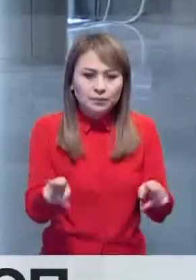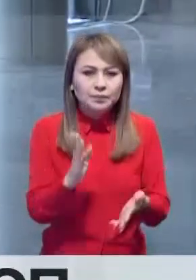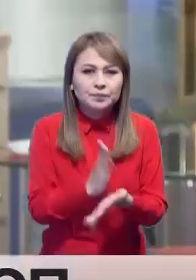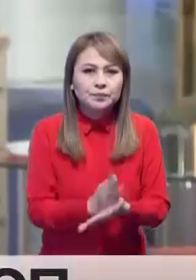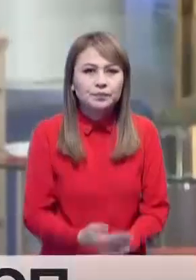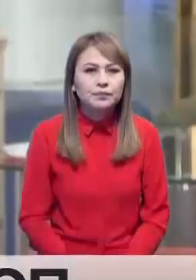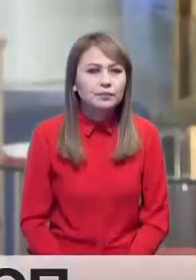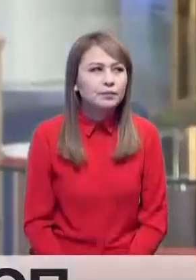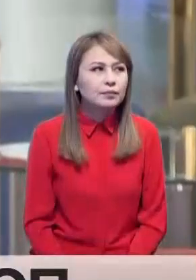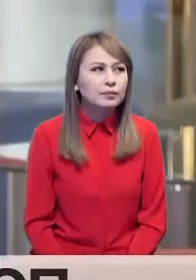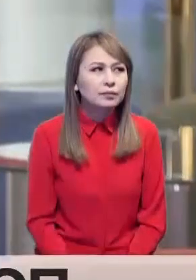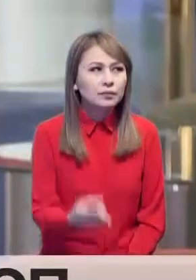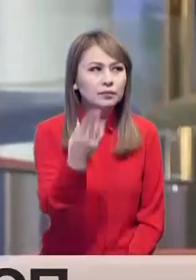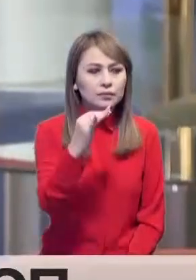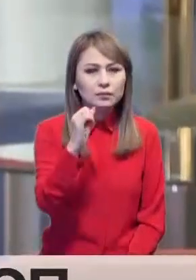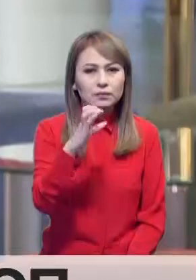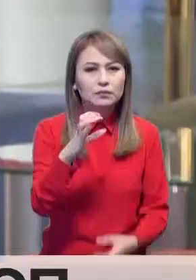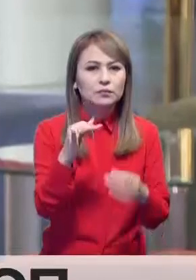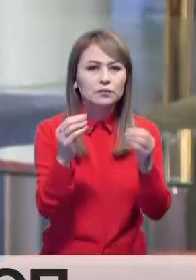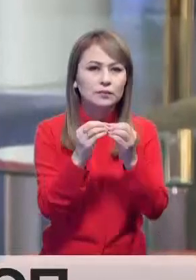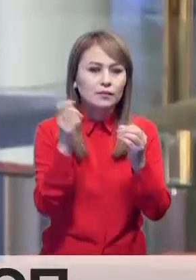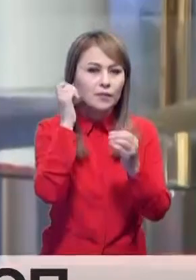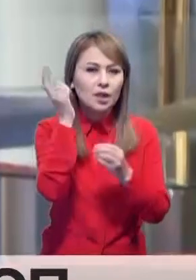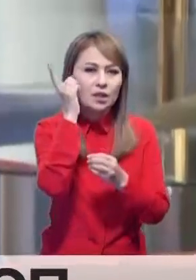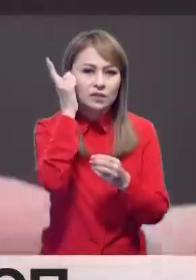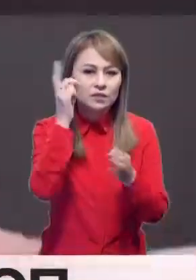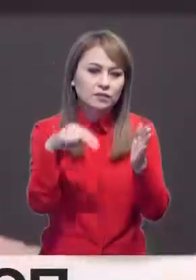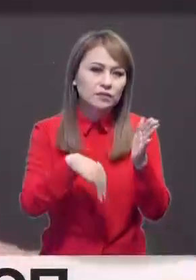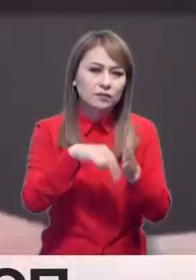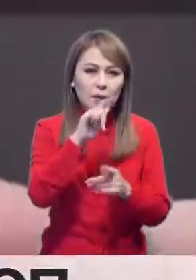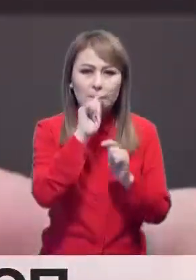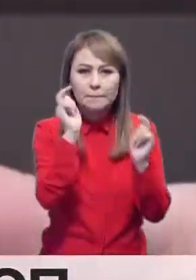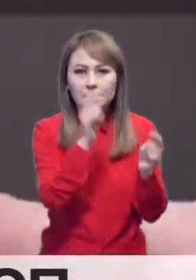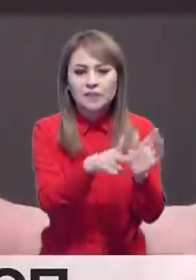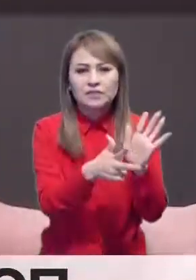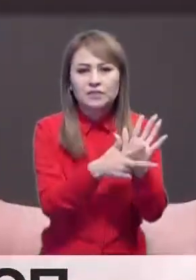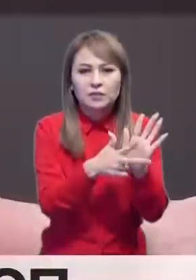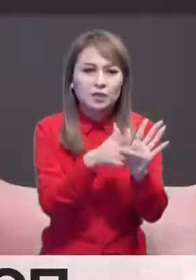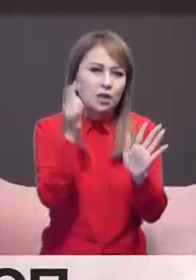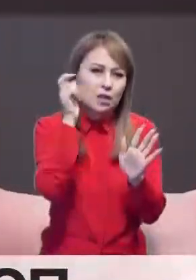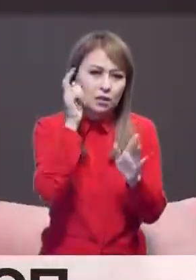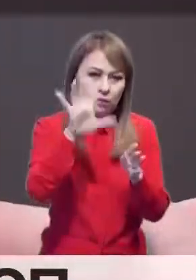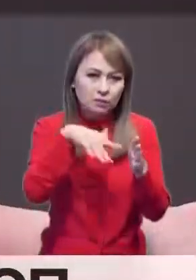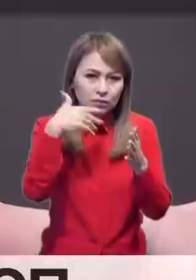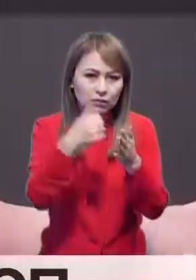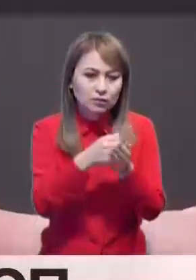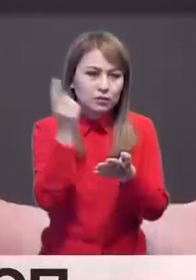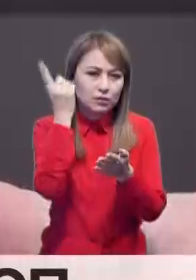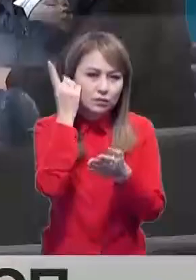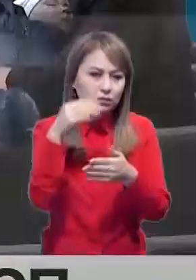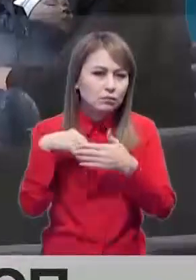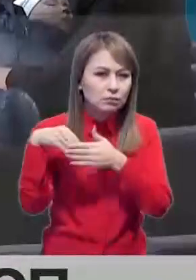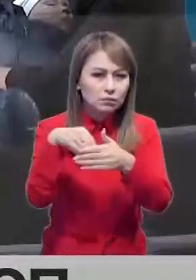емес. Диас қазір 10 жаста. Алғашқы телефонды ата-анасы 8 жасында сыйлаған айтады. Содан бері ол байланыс құралын қасынан бір